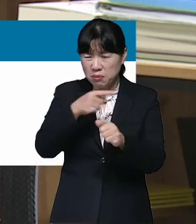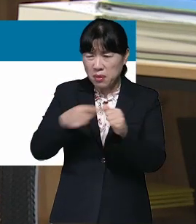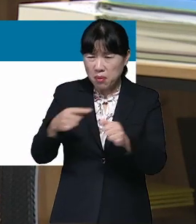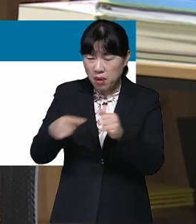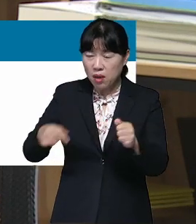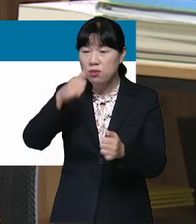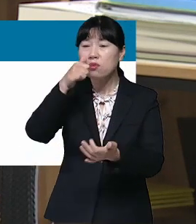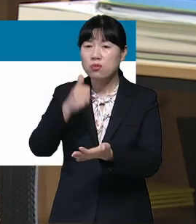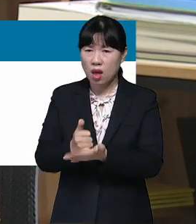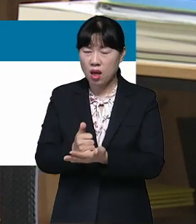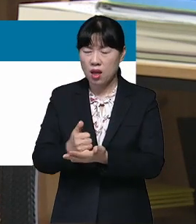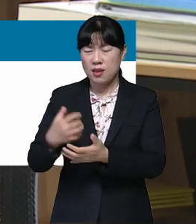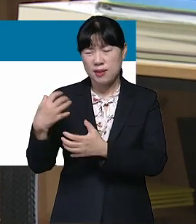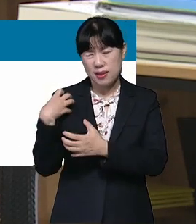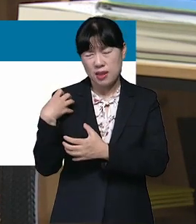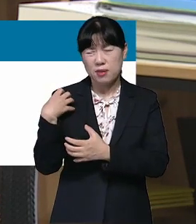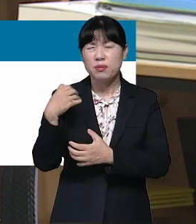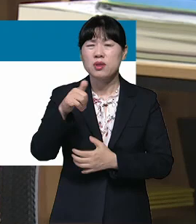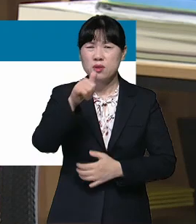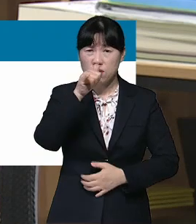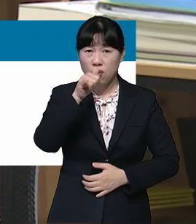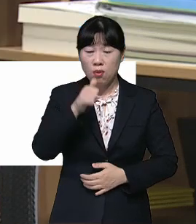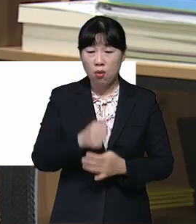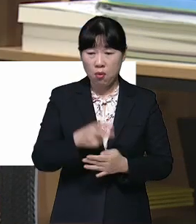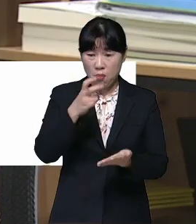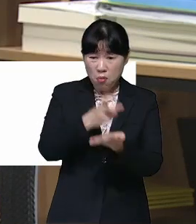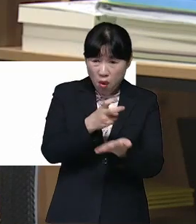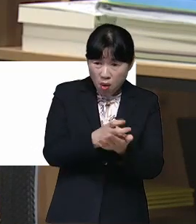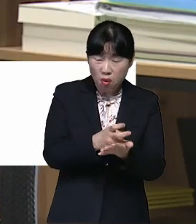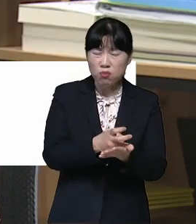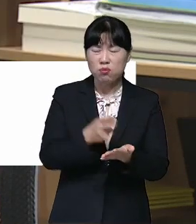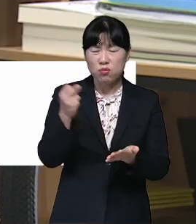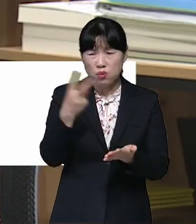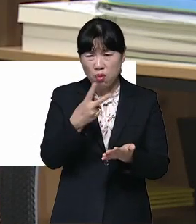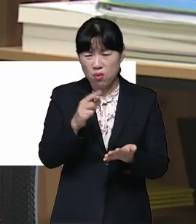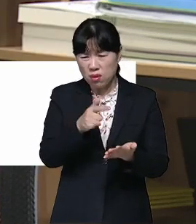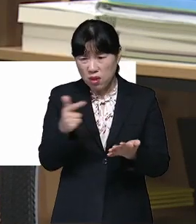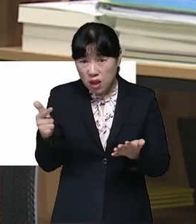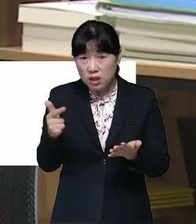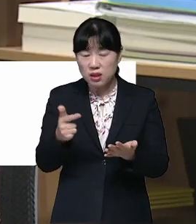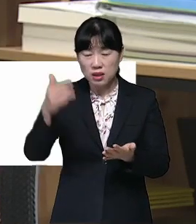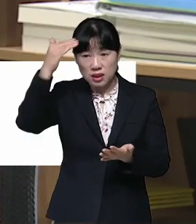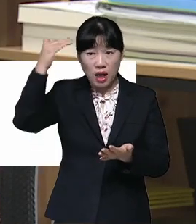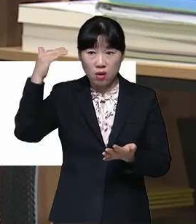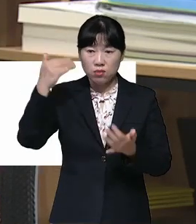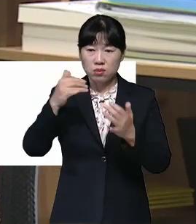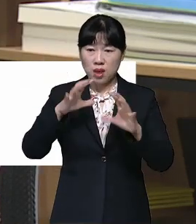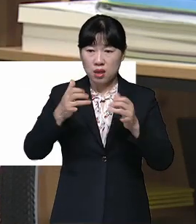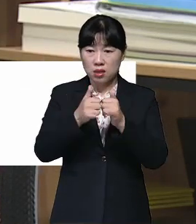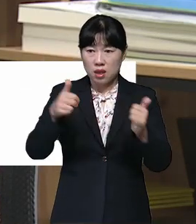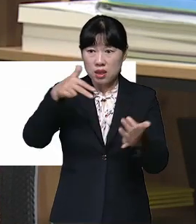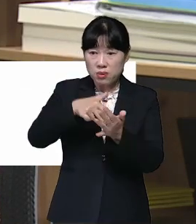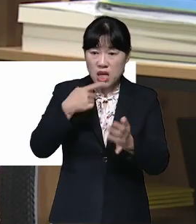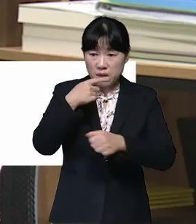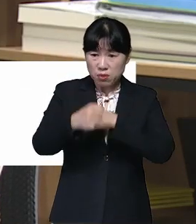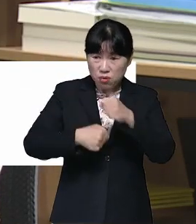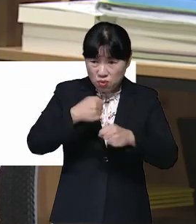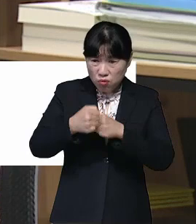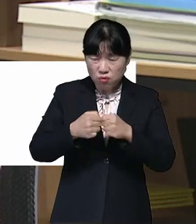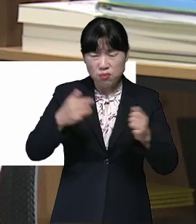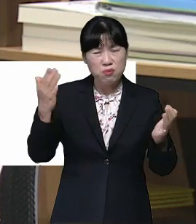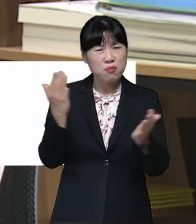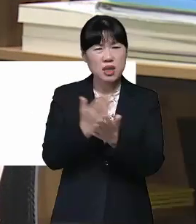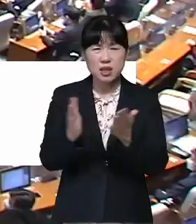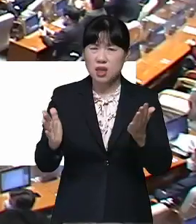죄과를 짊어지고 있는 사람이죠 법 감정 은 물론이고 아 대하면 북미 넣어서 민주적인 민주적인 그를 밤 등에도